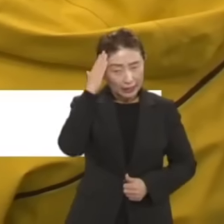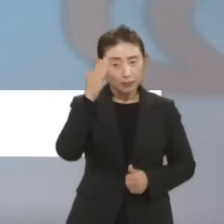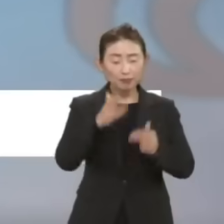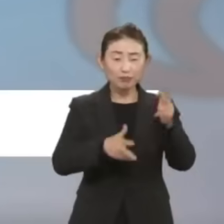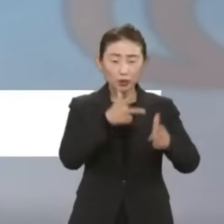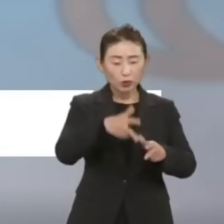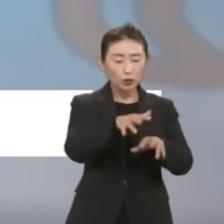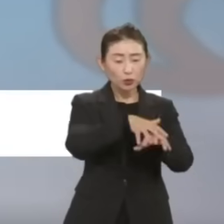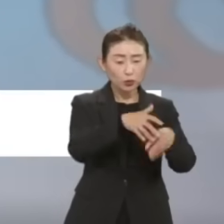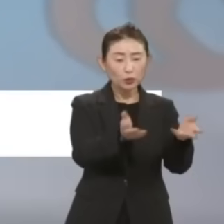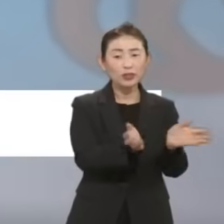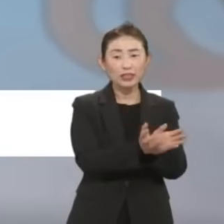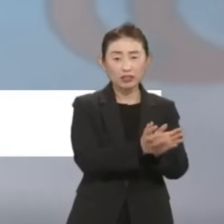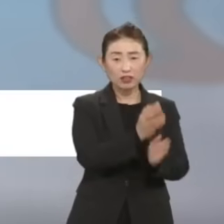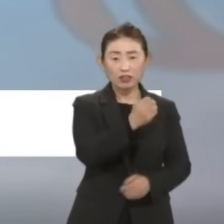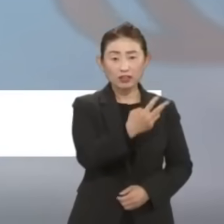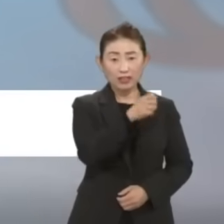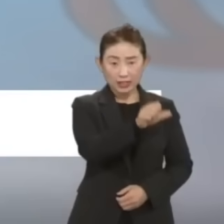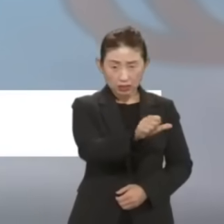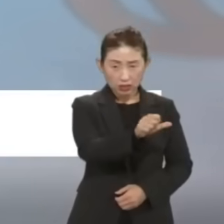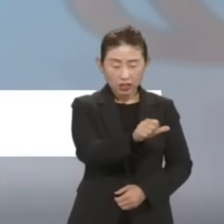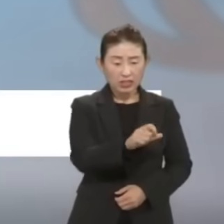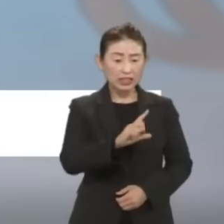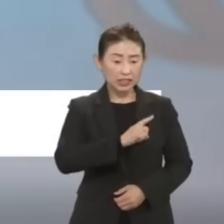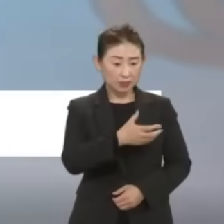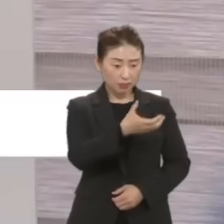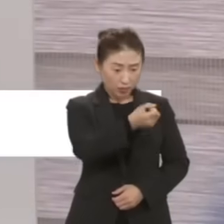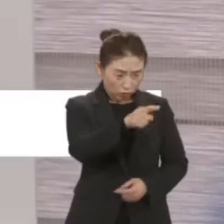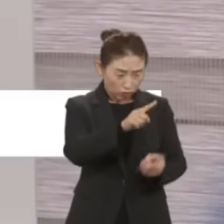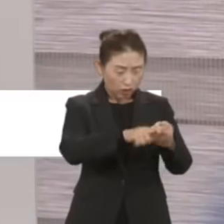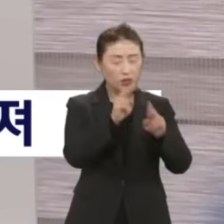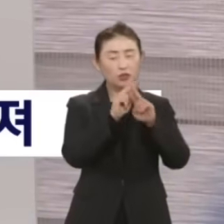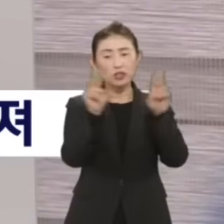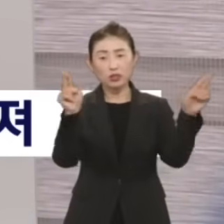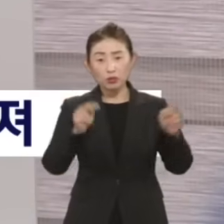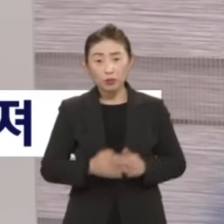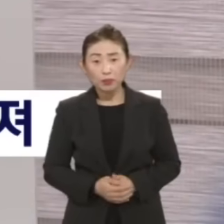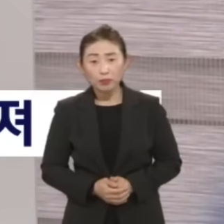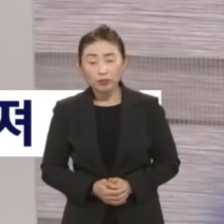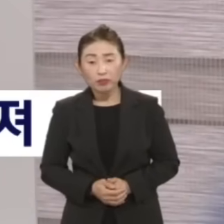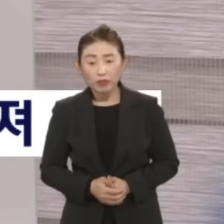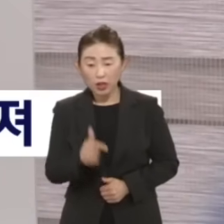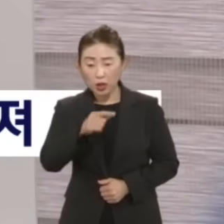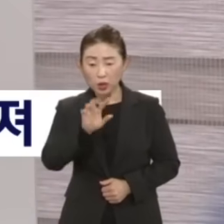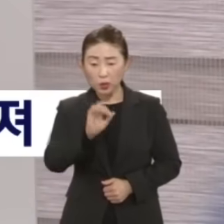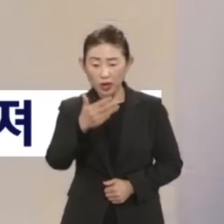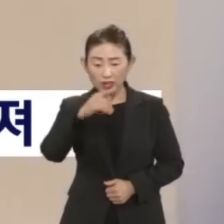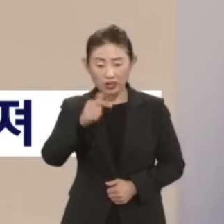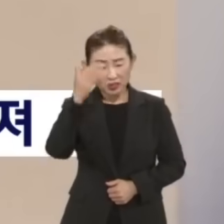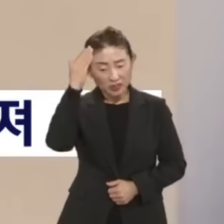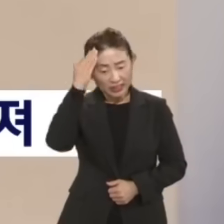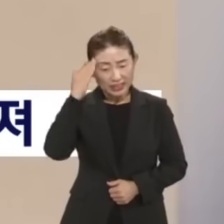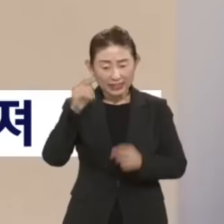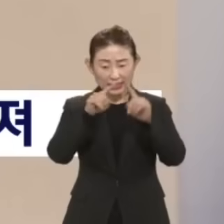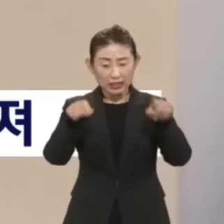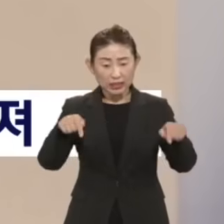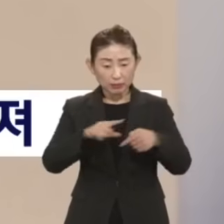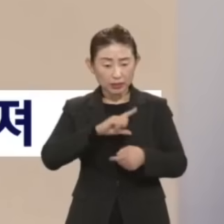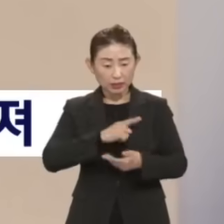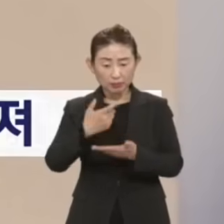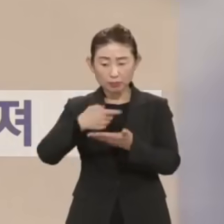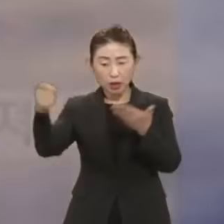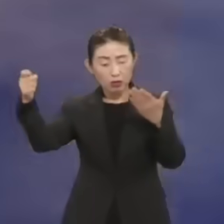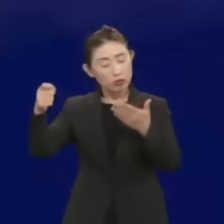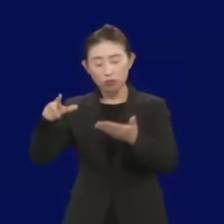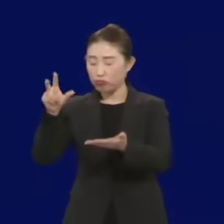모인 조합에 단체 등록 상표를 취소했습니다. 다른 지역에 있는 업체들이 광천김이란 이름을 사용해도 문제가 없다는